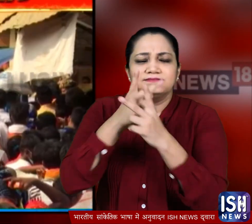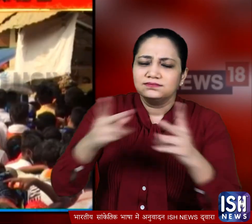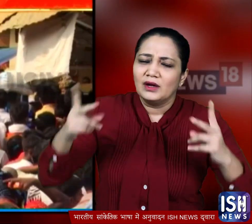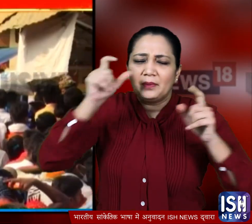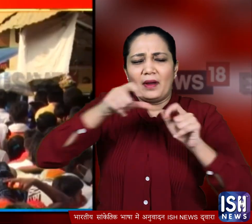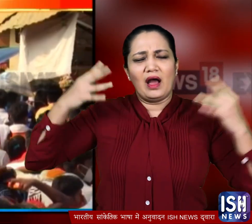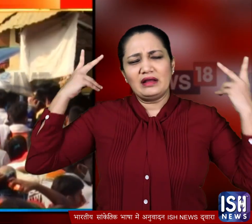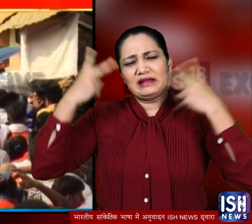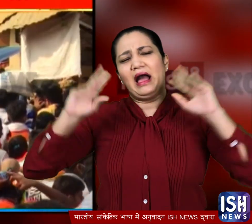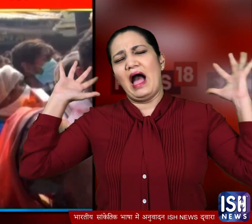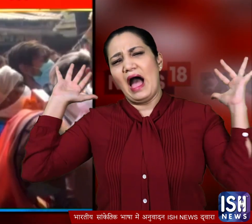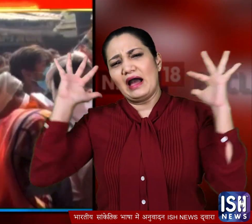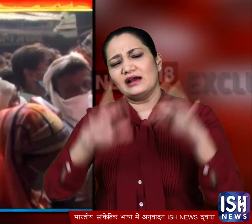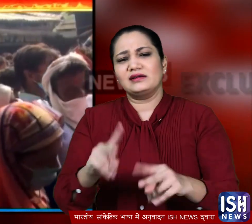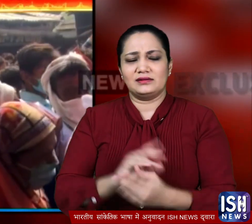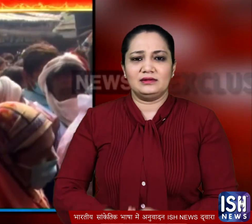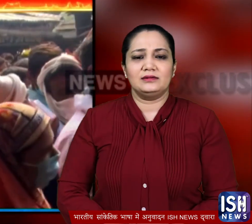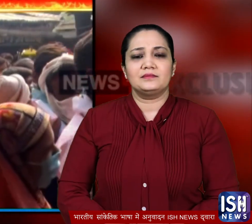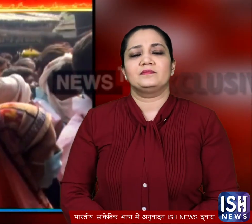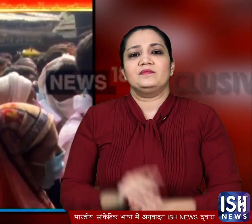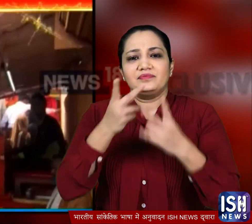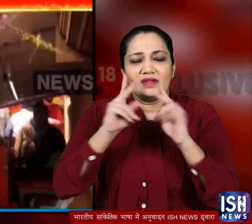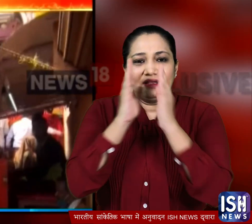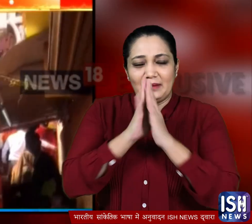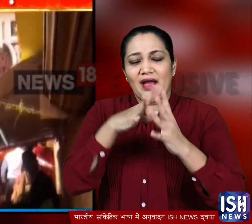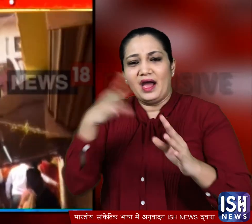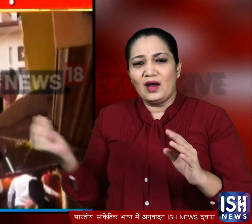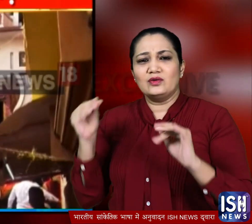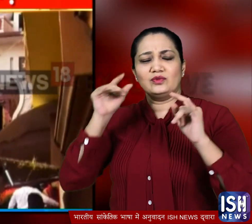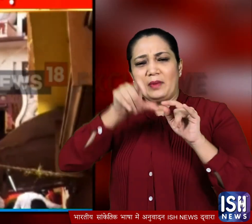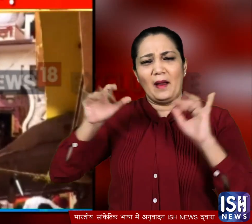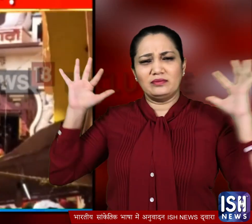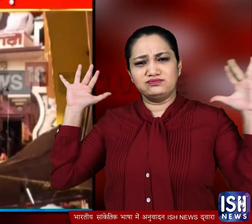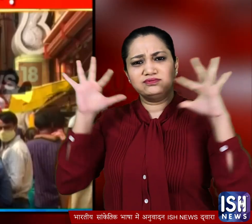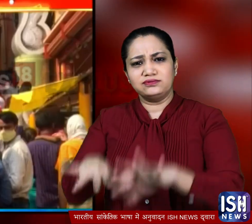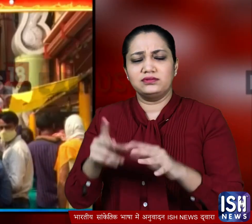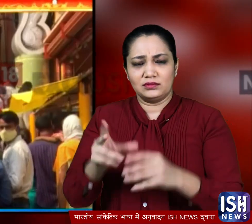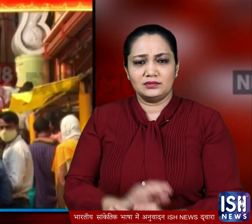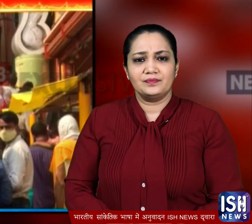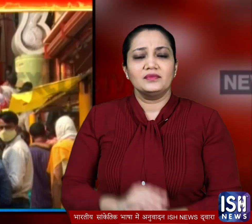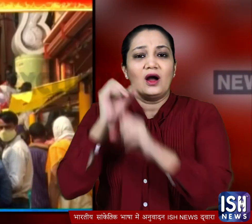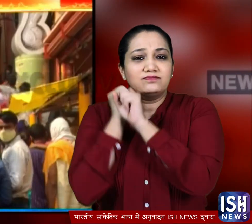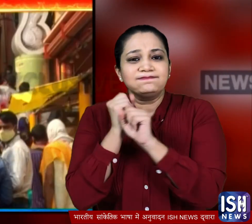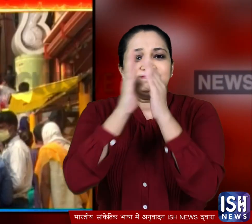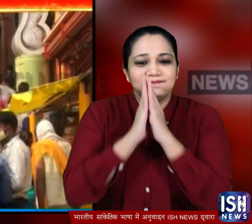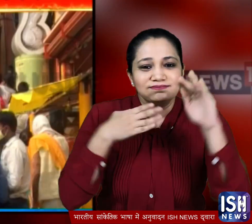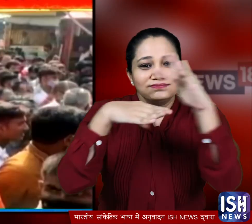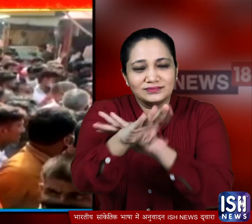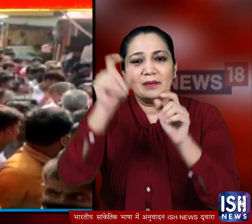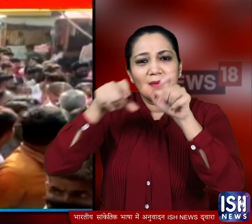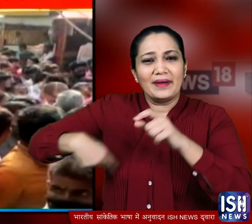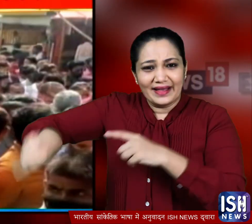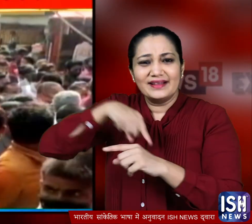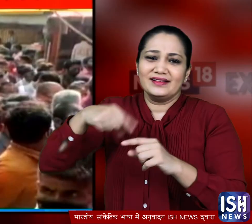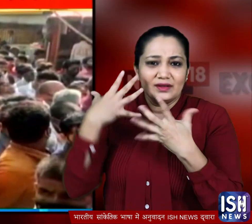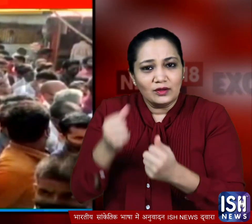सैकड़ों की तादाद में लोग इकट्ठा हो गए। सामने आई तस्वीरों में वहां मंदिर के बाहर लोगों का हुजूम दिखाई दिया, लेकिन बजरंग बली के दर्शन करने पहुंचे इन